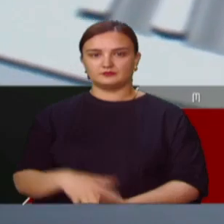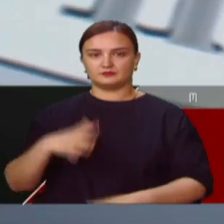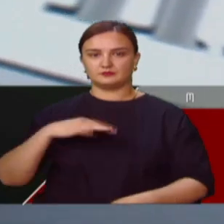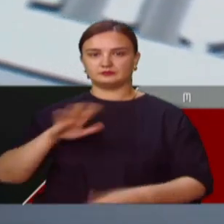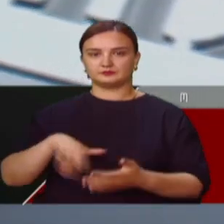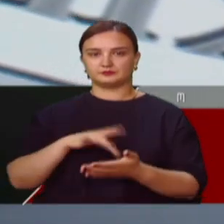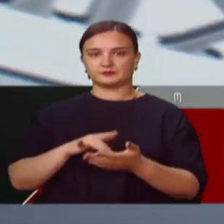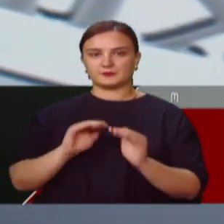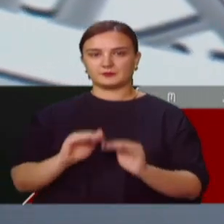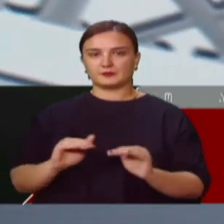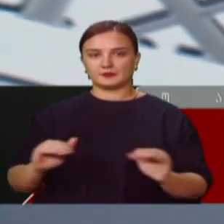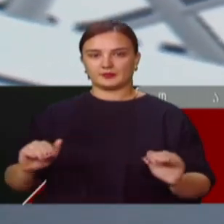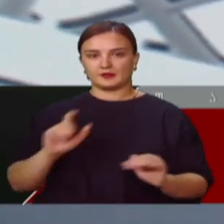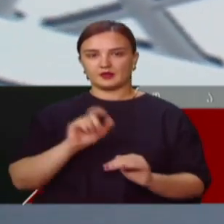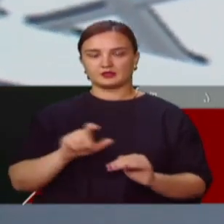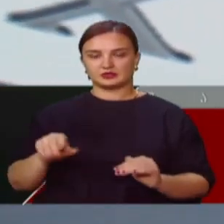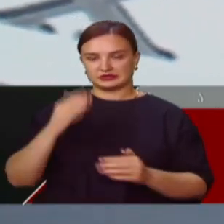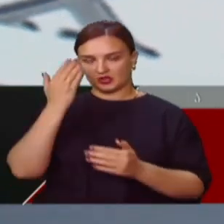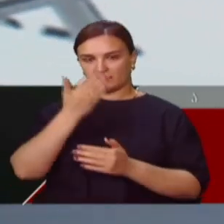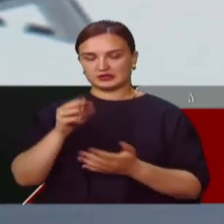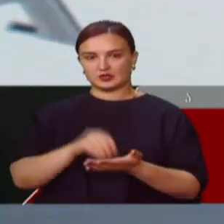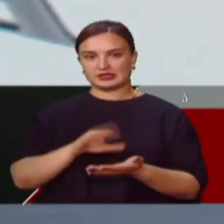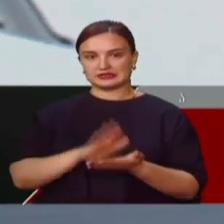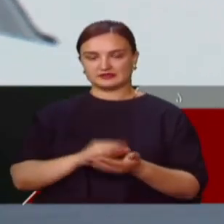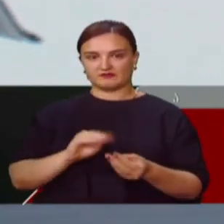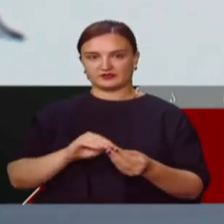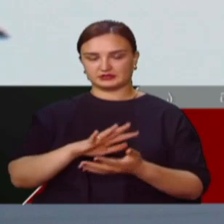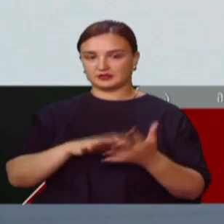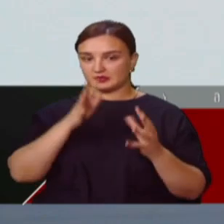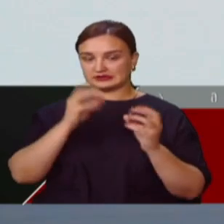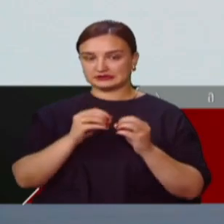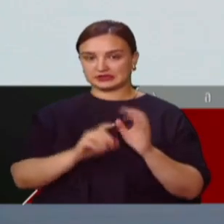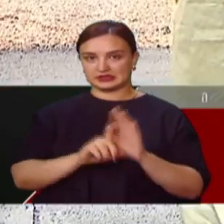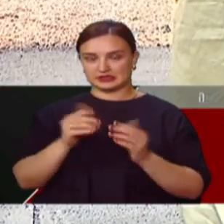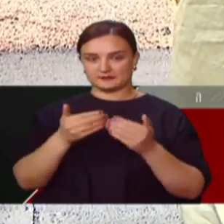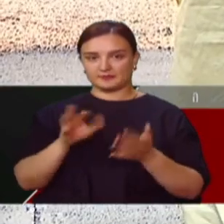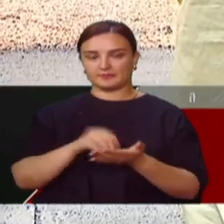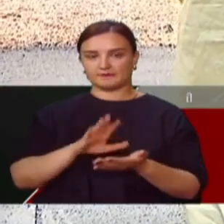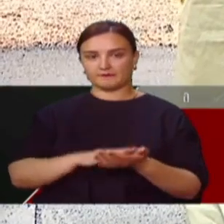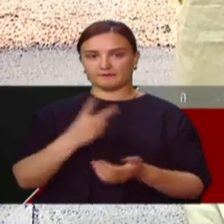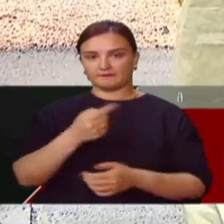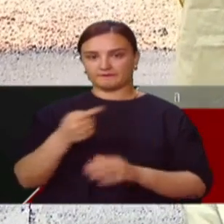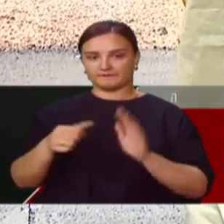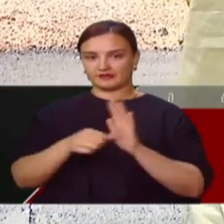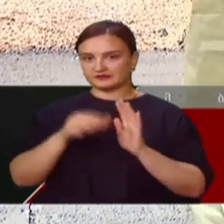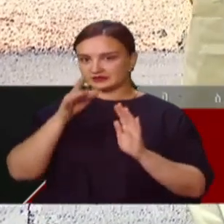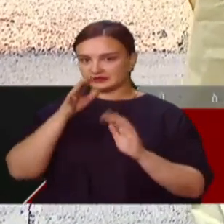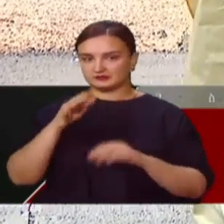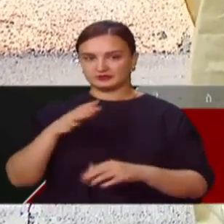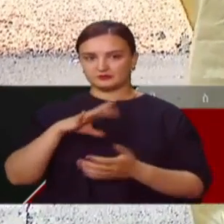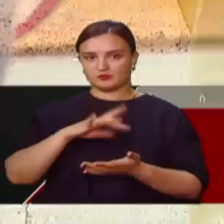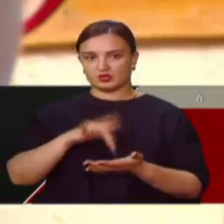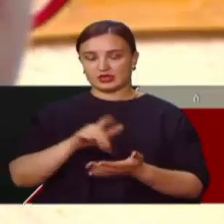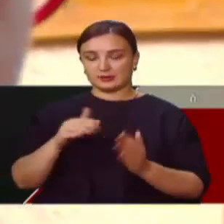თბილისის ბაგა-ბაღებში აღსაზრდელთა საყოველთაო რეგისტრაცია გრძელდება. პორტალი 10 საათზე გაიხსნა. რეგისტრაციას 2-დან 6 წლამდე საქართველოს მოქალაქეები